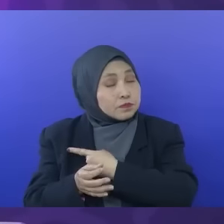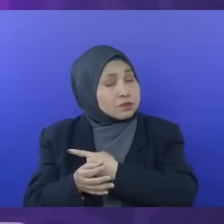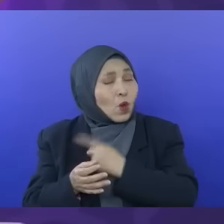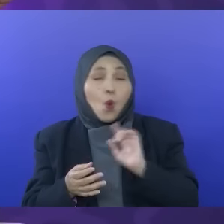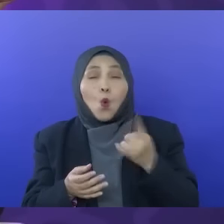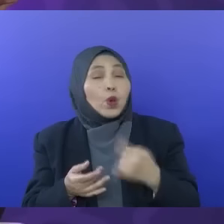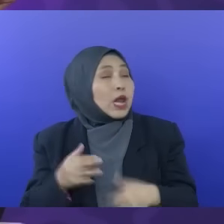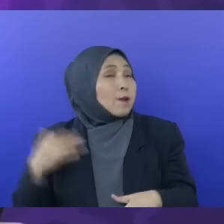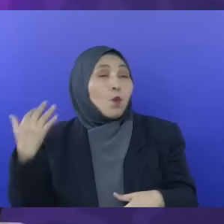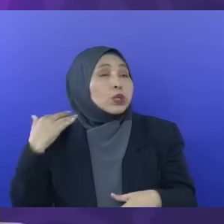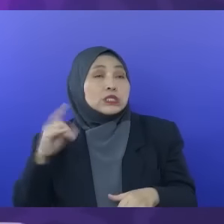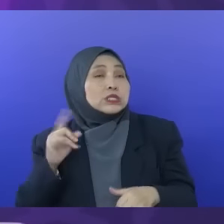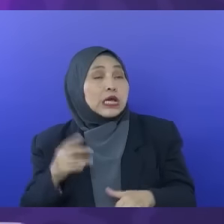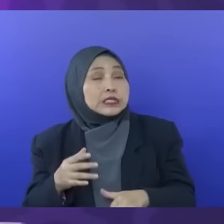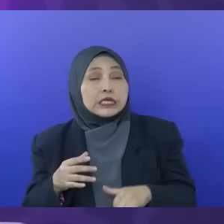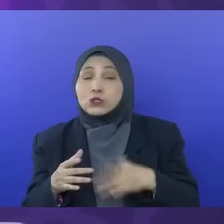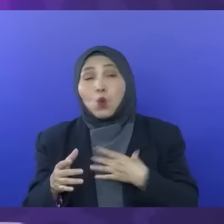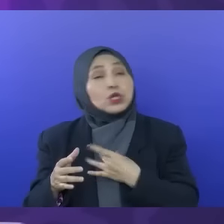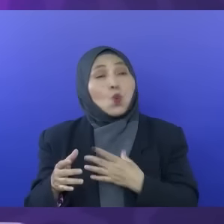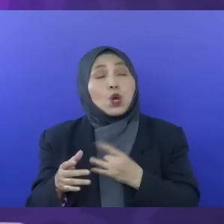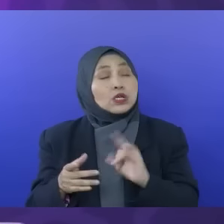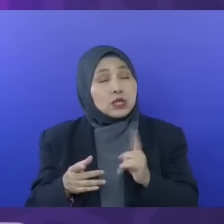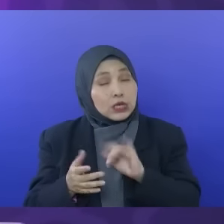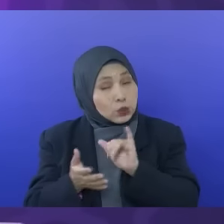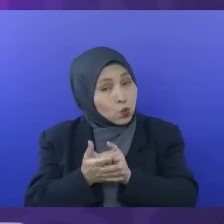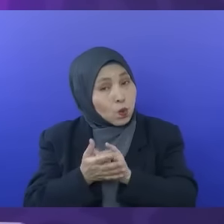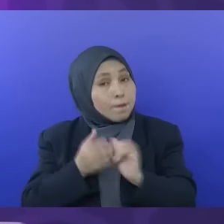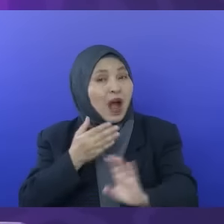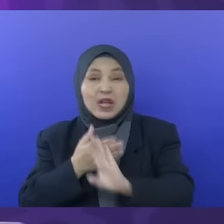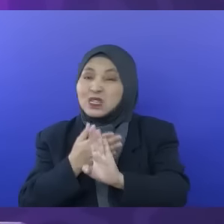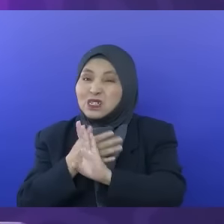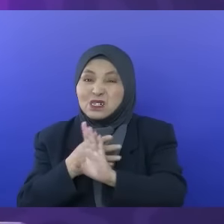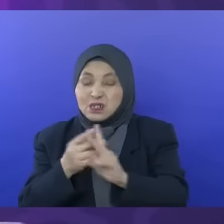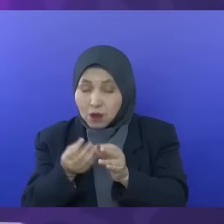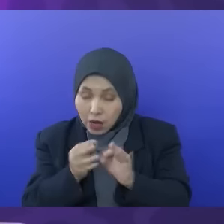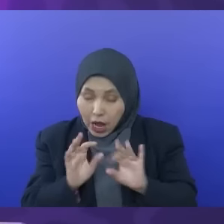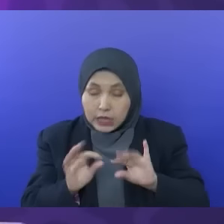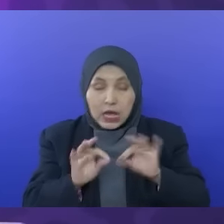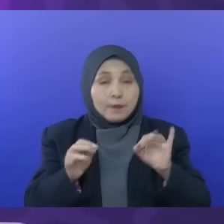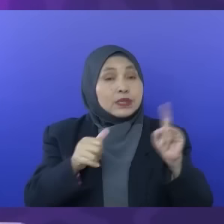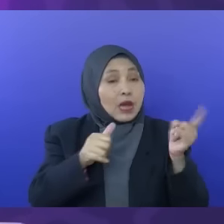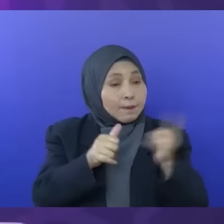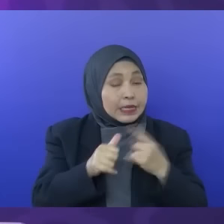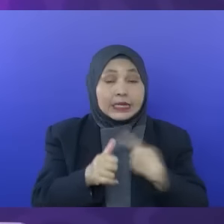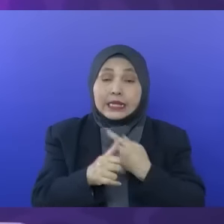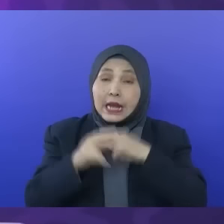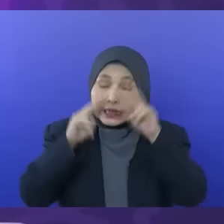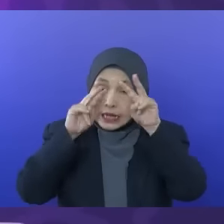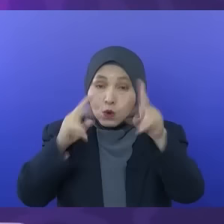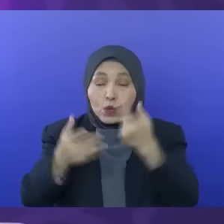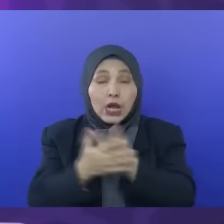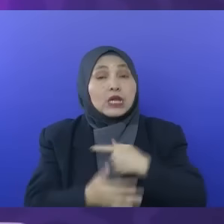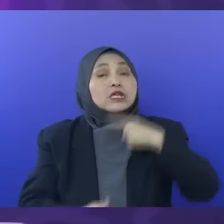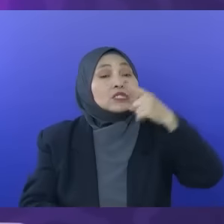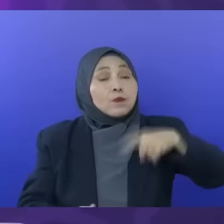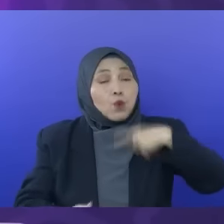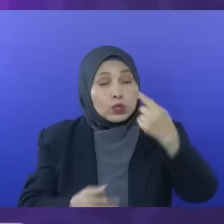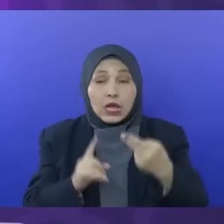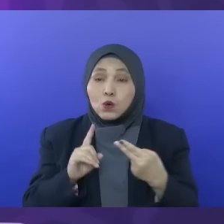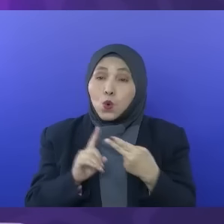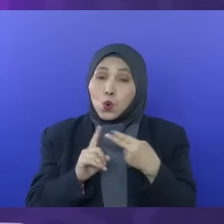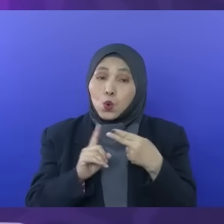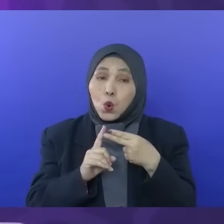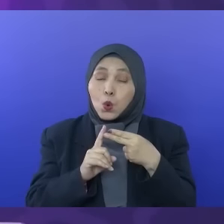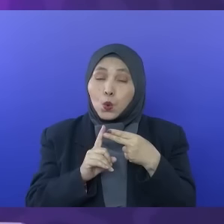aja bahaya itu ayat yang pertama dalam surah al-baqarah kita nak melihat seterusnya dari segi sebutan Huruf pula